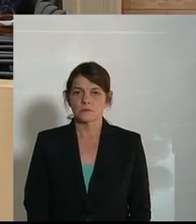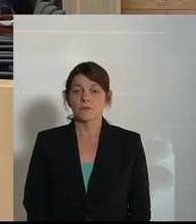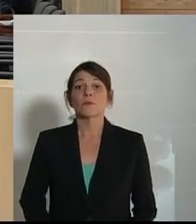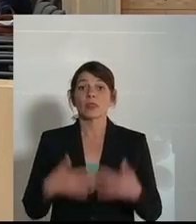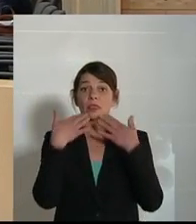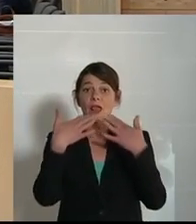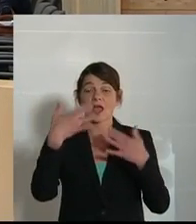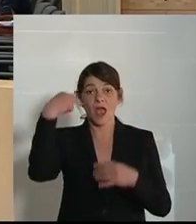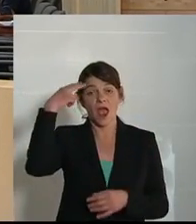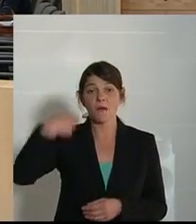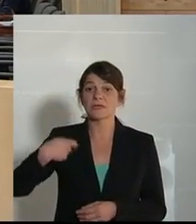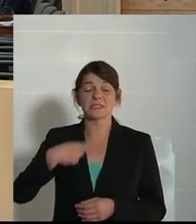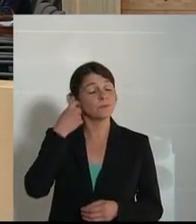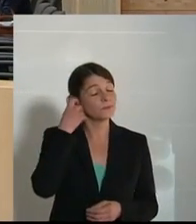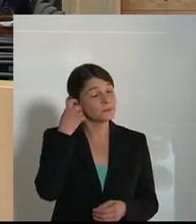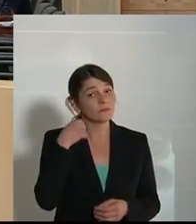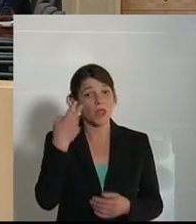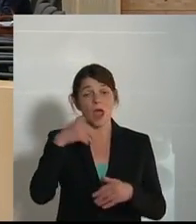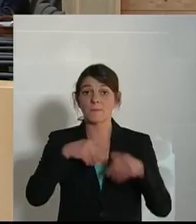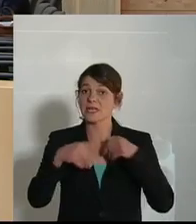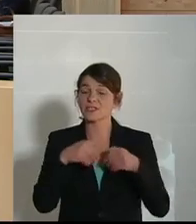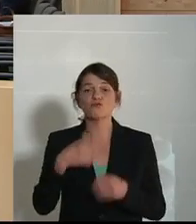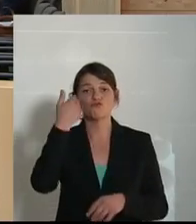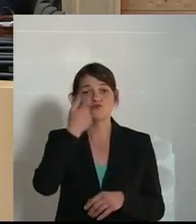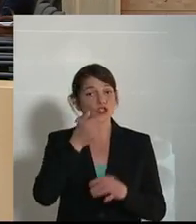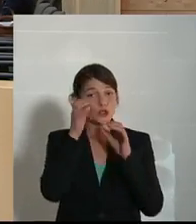Sagt Anschober, bei ihm resultiert ja der Tierschutz.